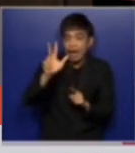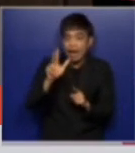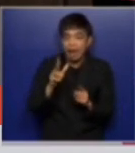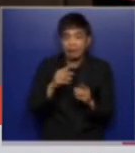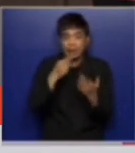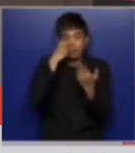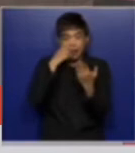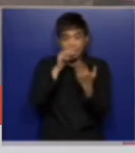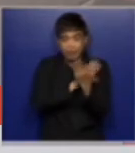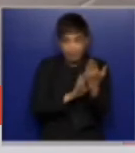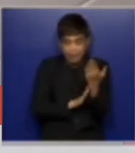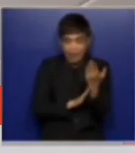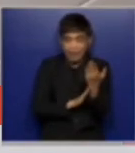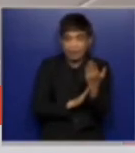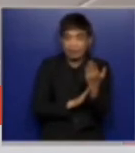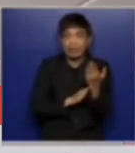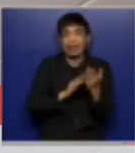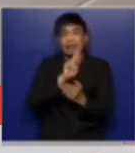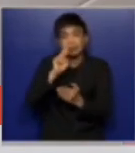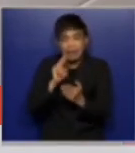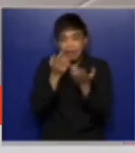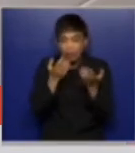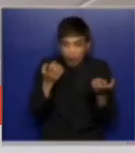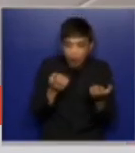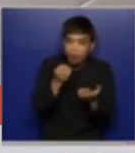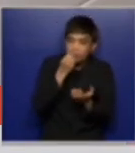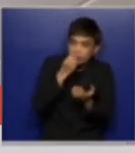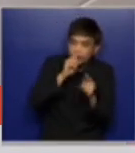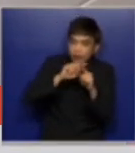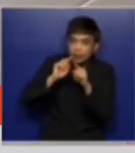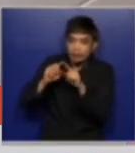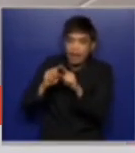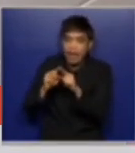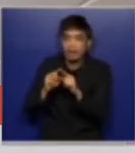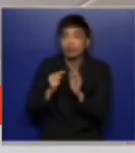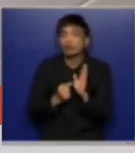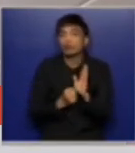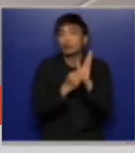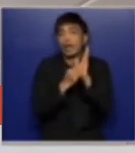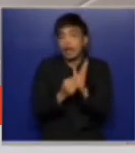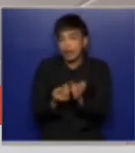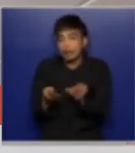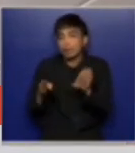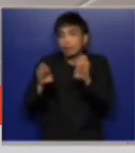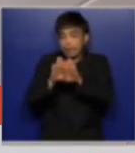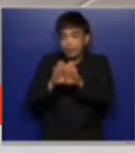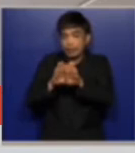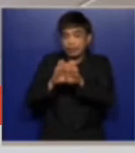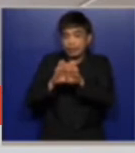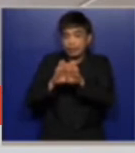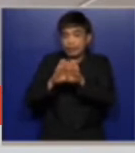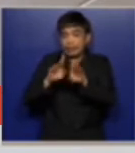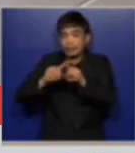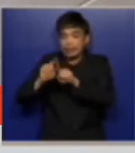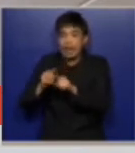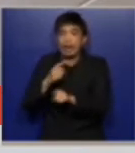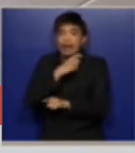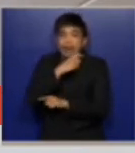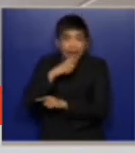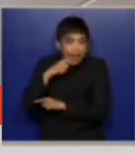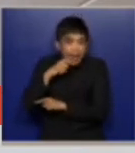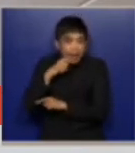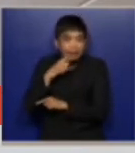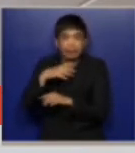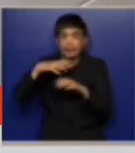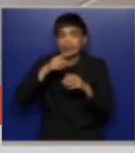หรือ domestic consumption ผลกระทบจากการปิดกิจการปัญหาภัยแล้งผลกระทบจากราคาพืชผล